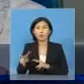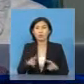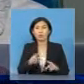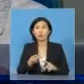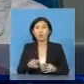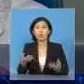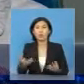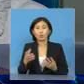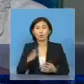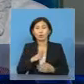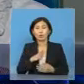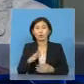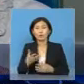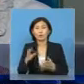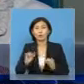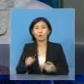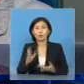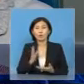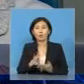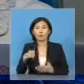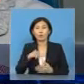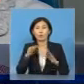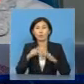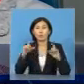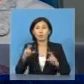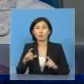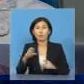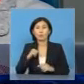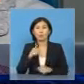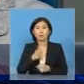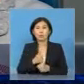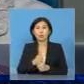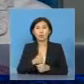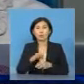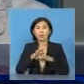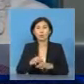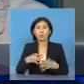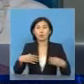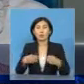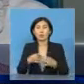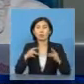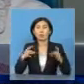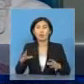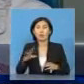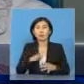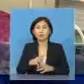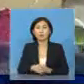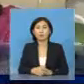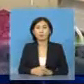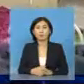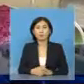меры предосторожности, по возможности самоизолироваться и, самое главное, не проводить семейных торжеств и